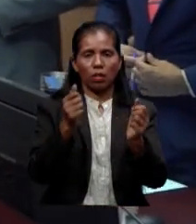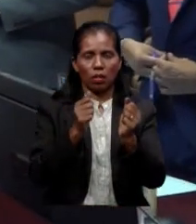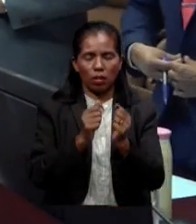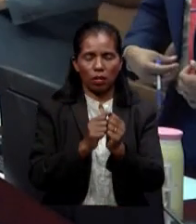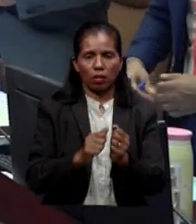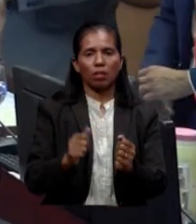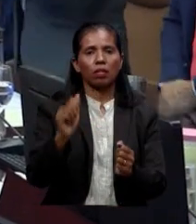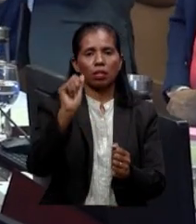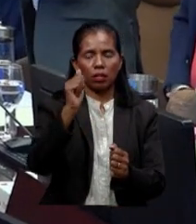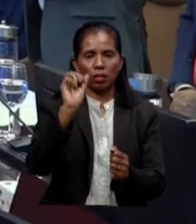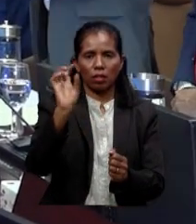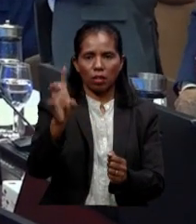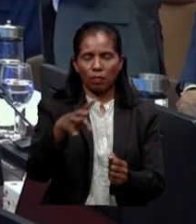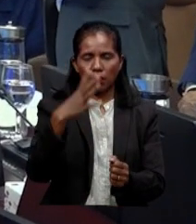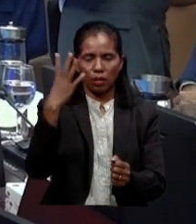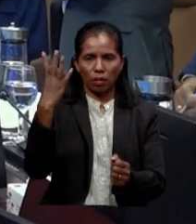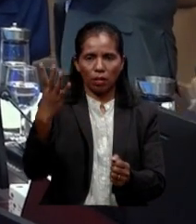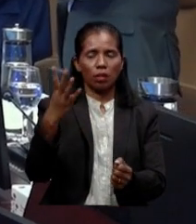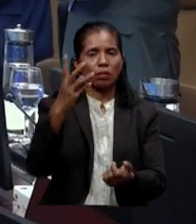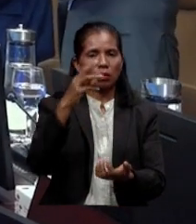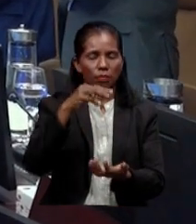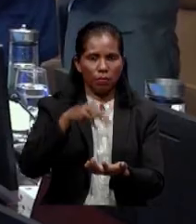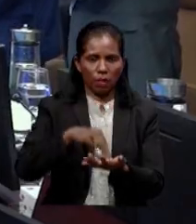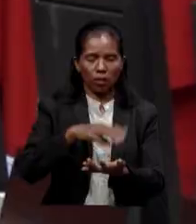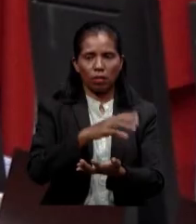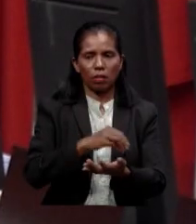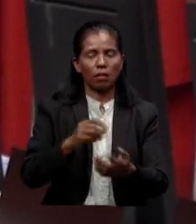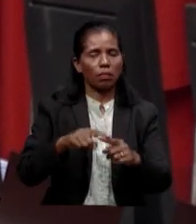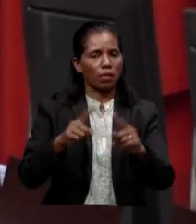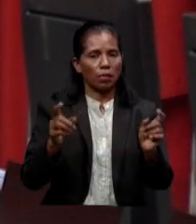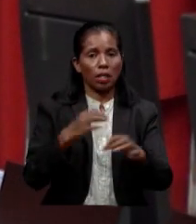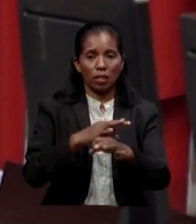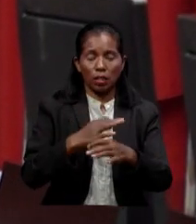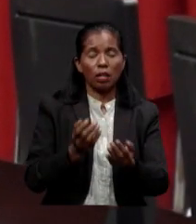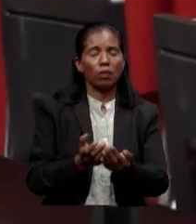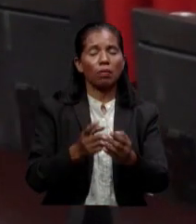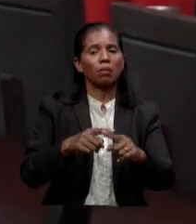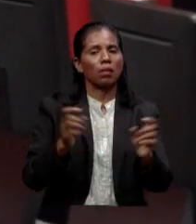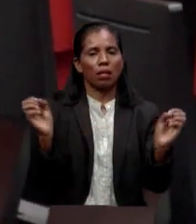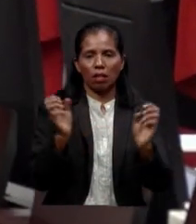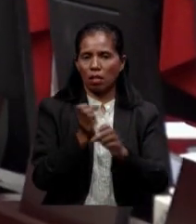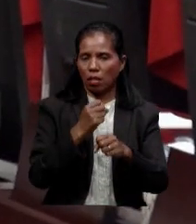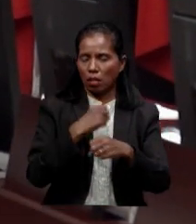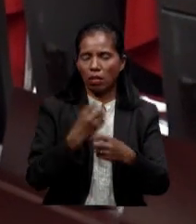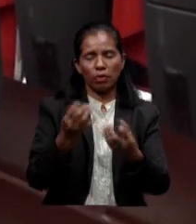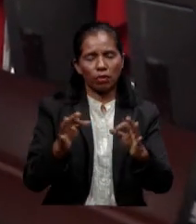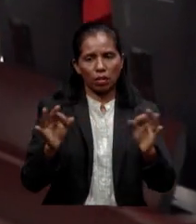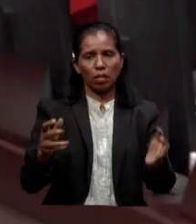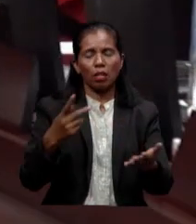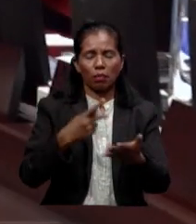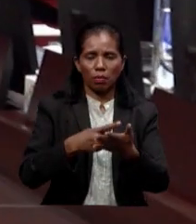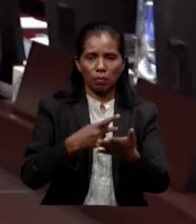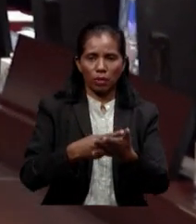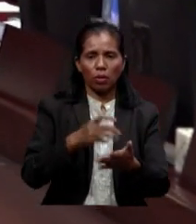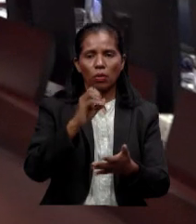to consanulu resinghat baki za sang rohak solok mebe la consegue finaliza nune ia proposta orçamento